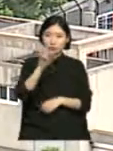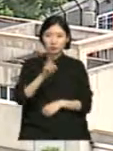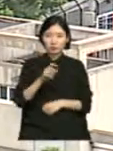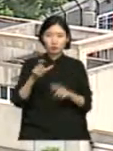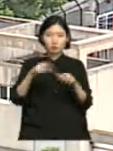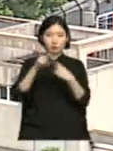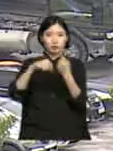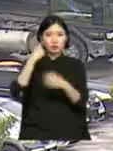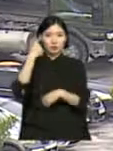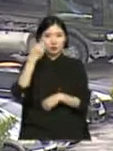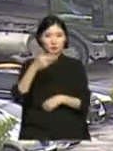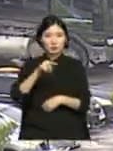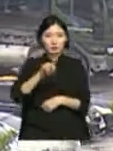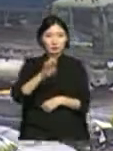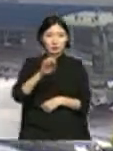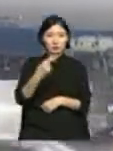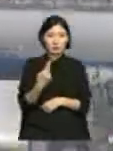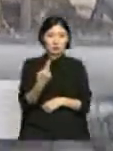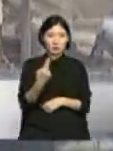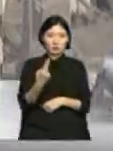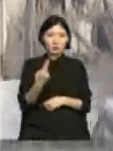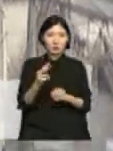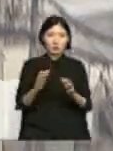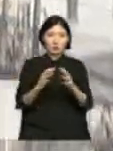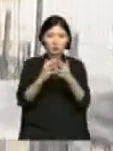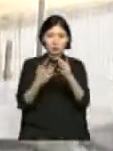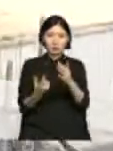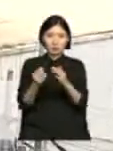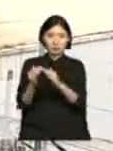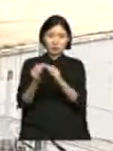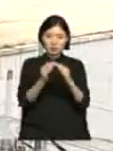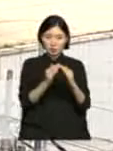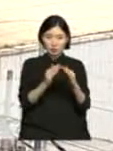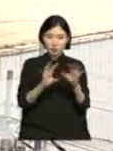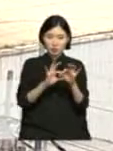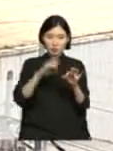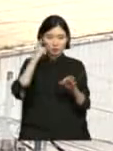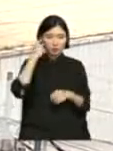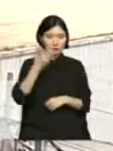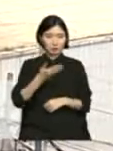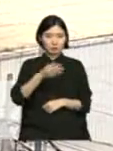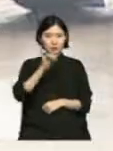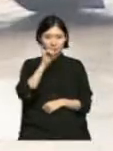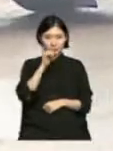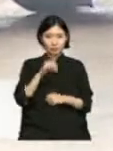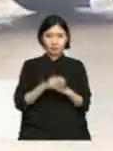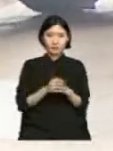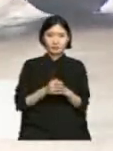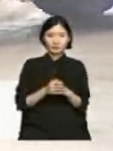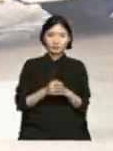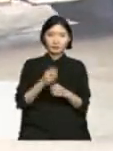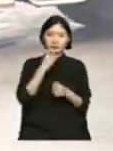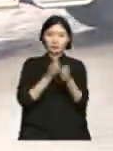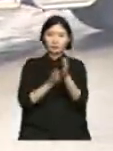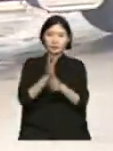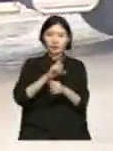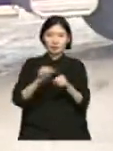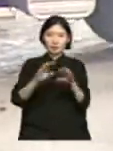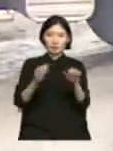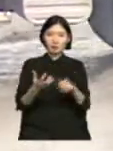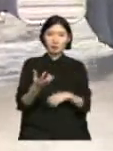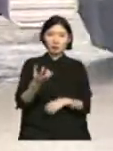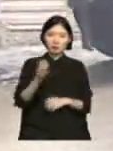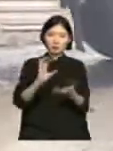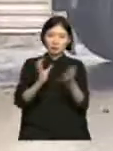구정질문 에선 3표 산업의 풍납 공장 조기 이전과 관련한 지리도 이어졌습니다 송파구는 서울시 지방 2g 수영